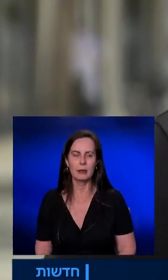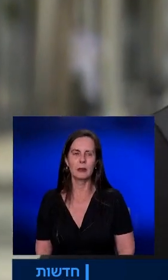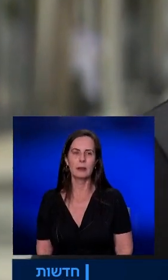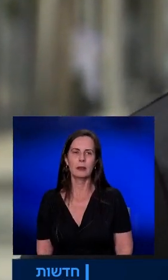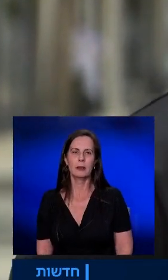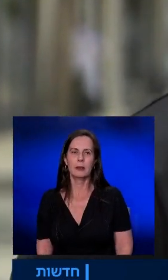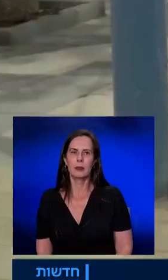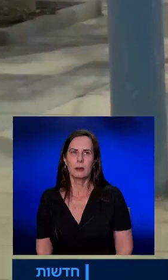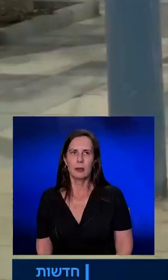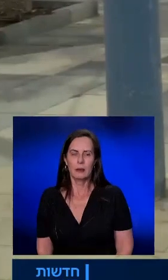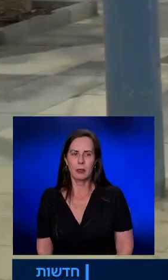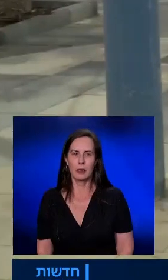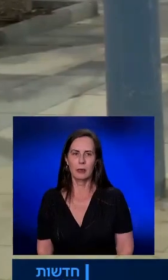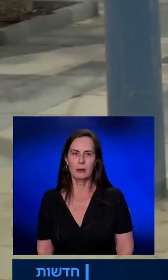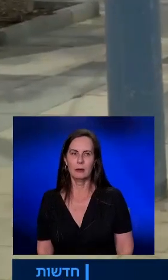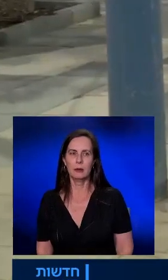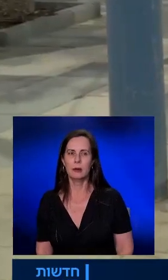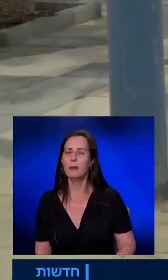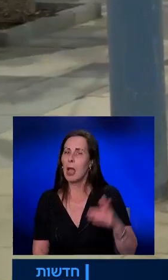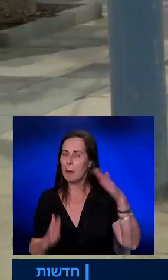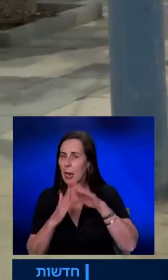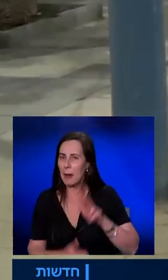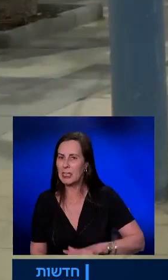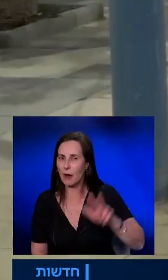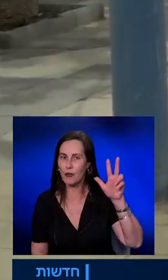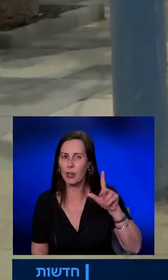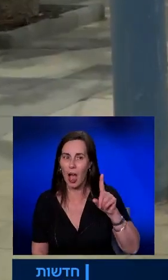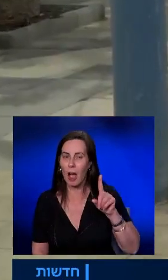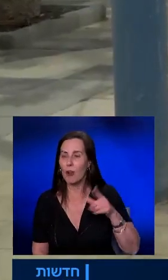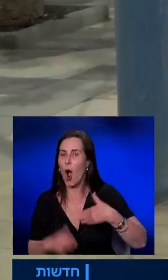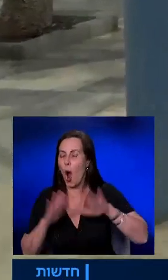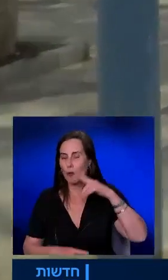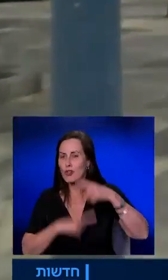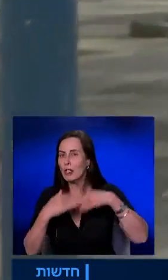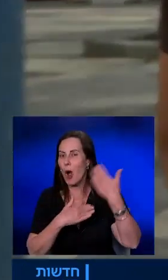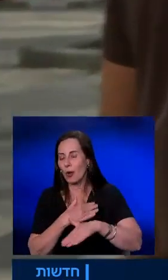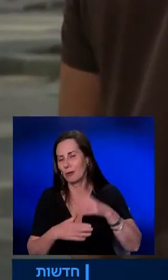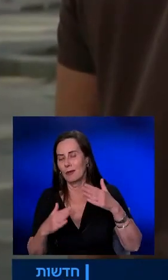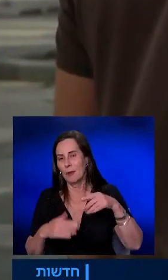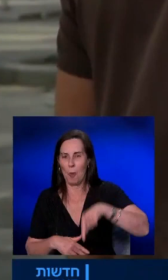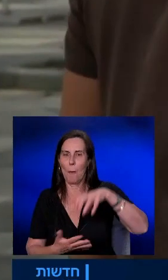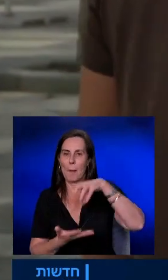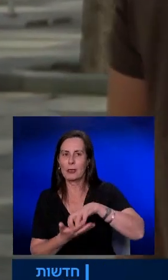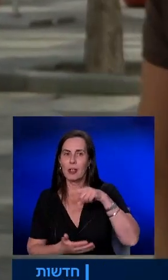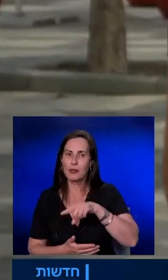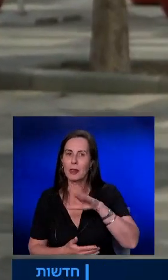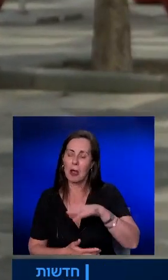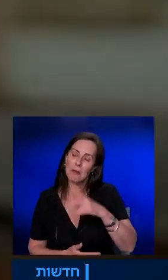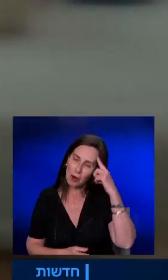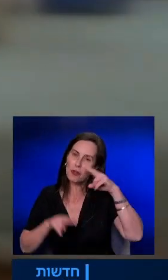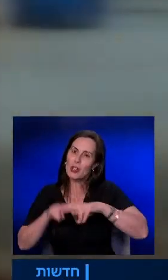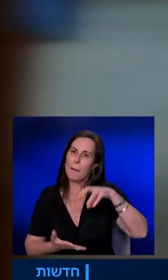אין לי איך לתאר אותה. במקור הם מגיעים מאזור הצפון, אבל מוקד חייהם בשנים האחרונות הוא במרכז הארץ, ושם הם גם ראו את